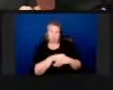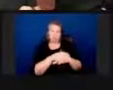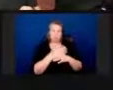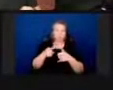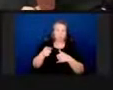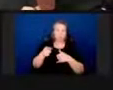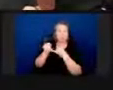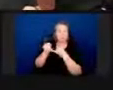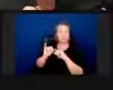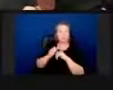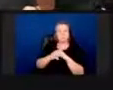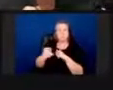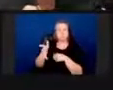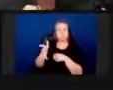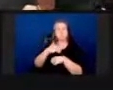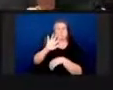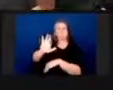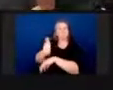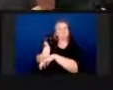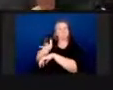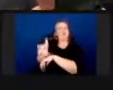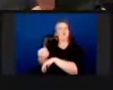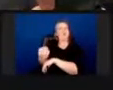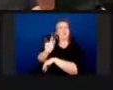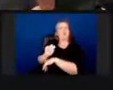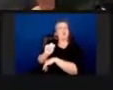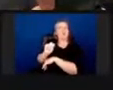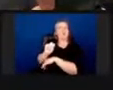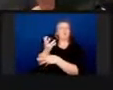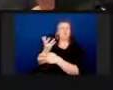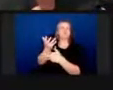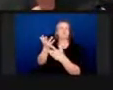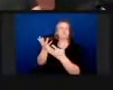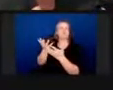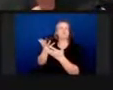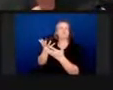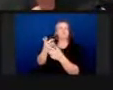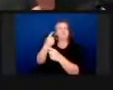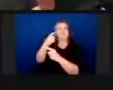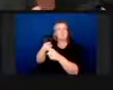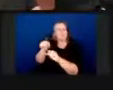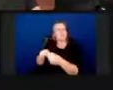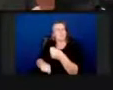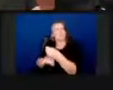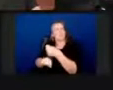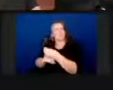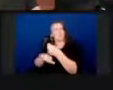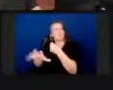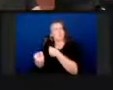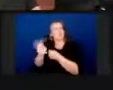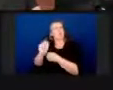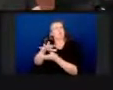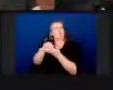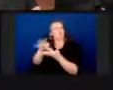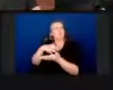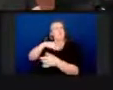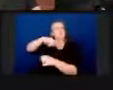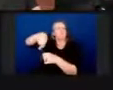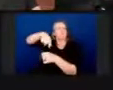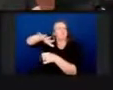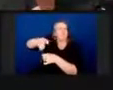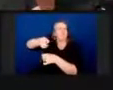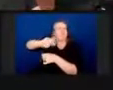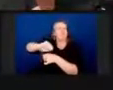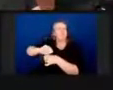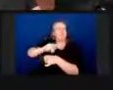Na tumehakikisha ya kuwa kila shule ina sauti, inapewa nafasi ya kutoa maoni na kuchangia katika